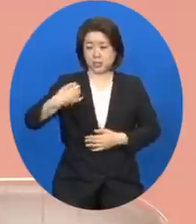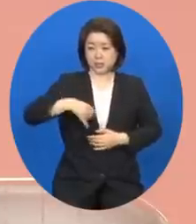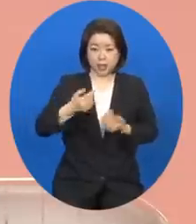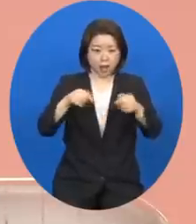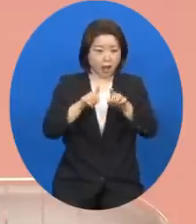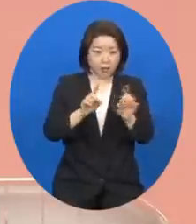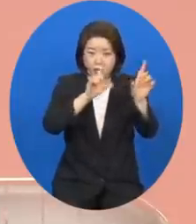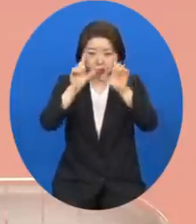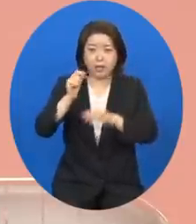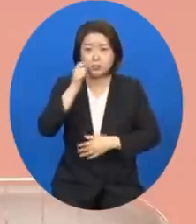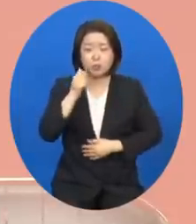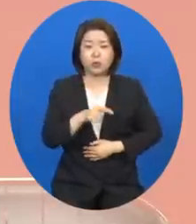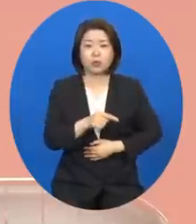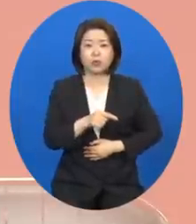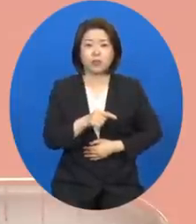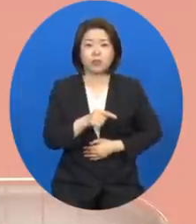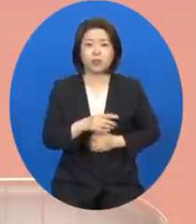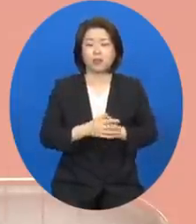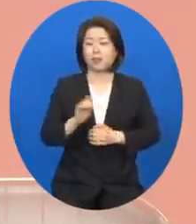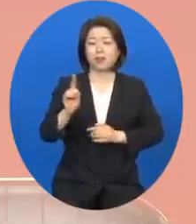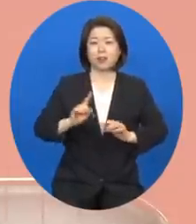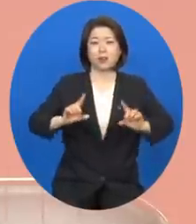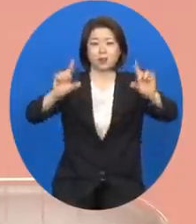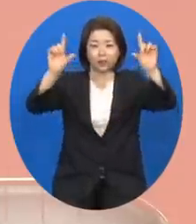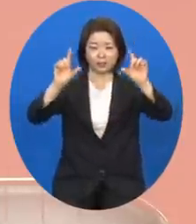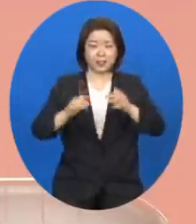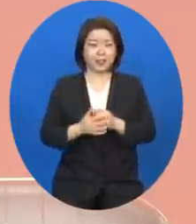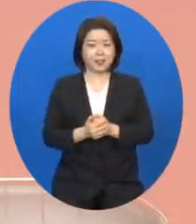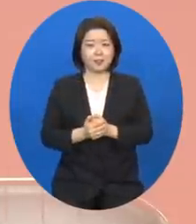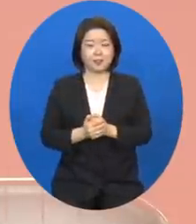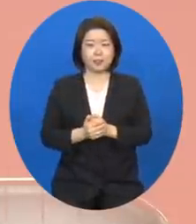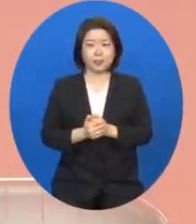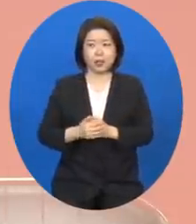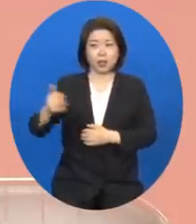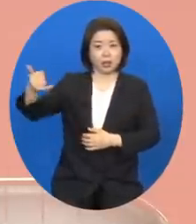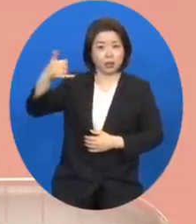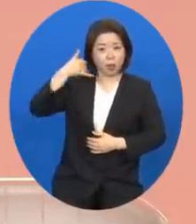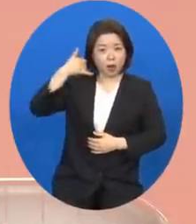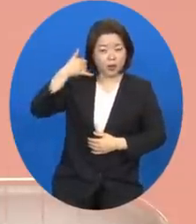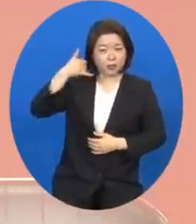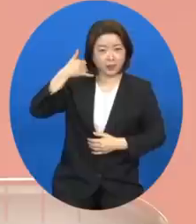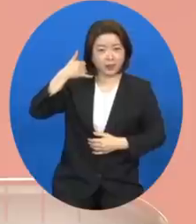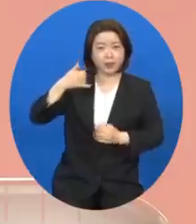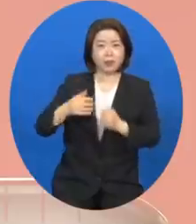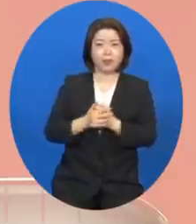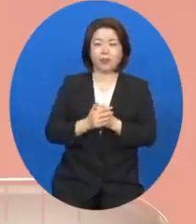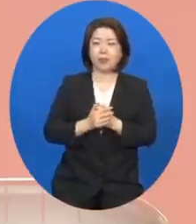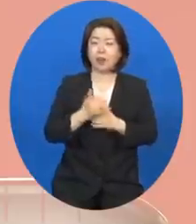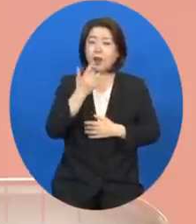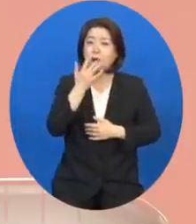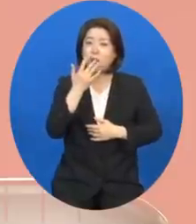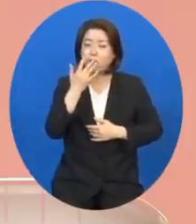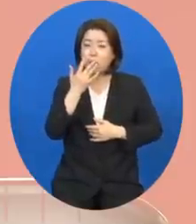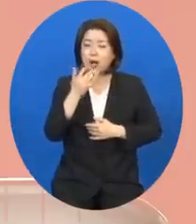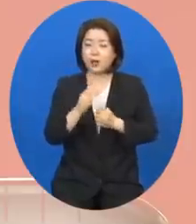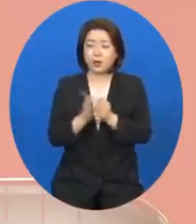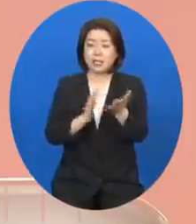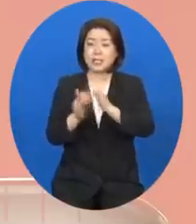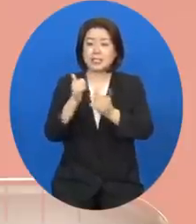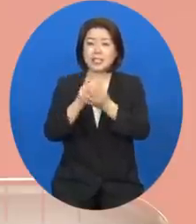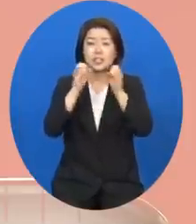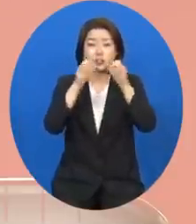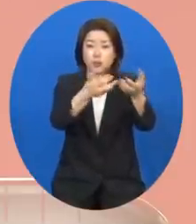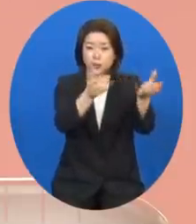없게 됐습니다. 어느 날 연락이 오기를 화요 집회,